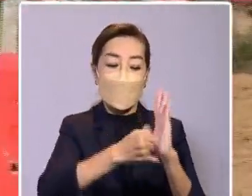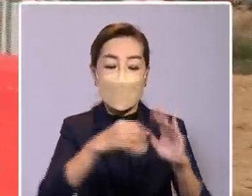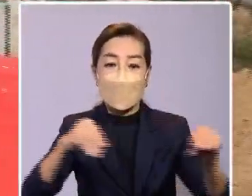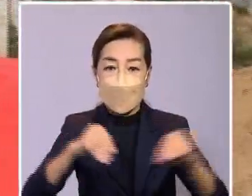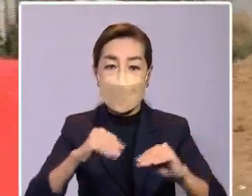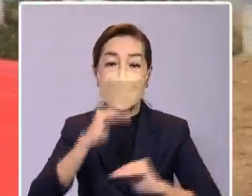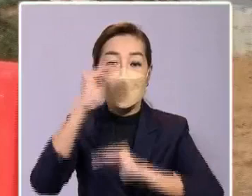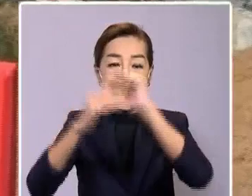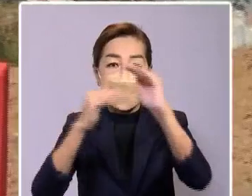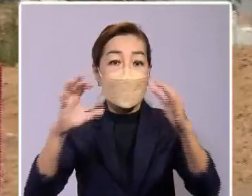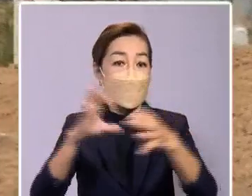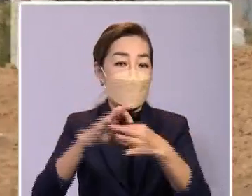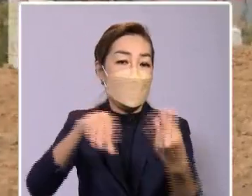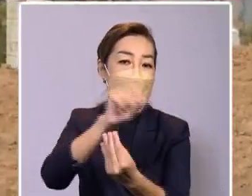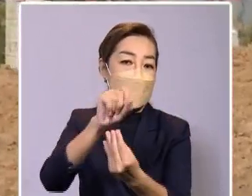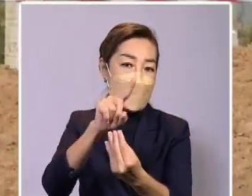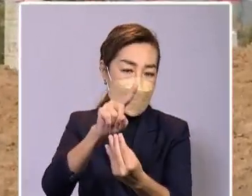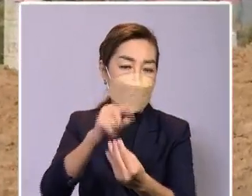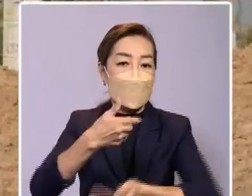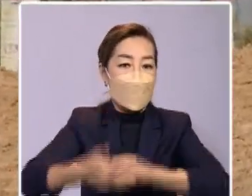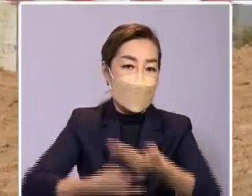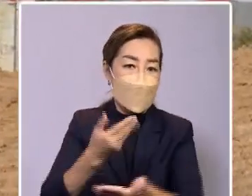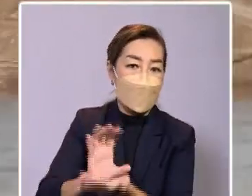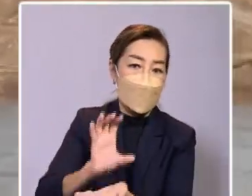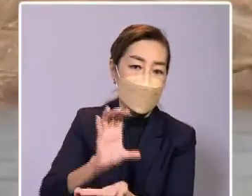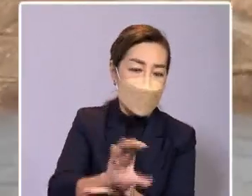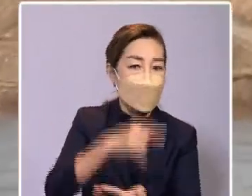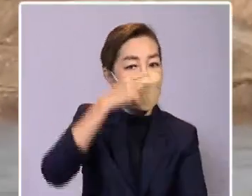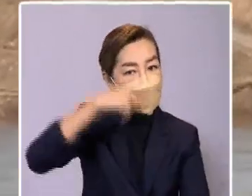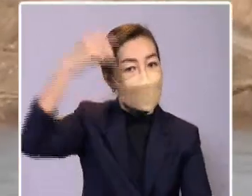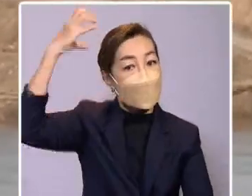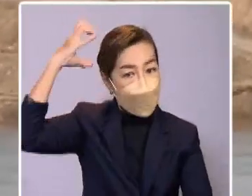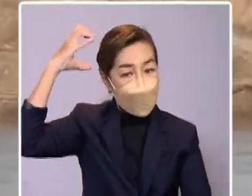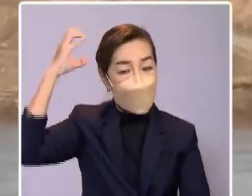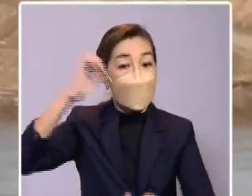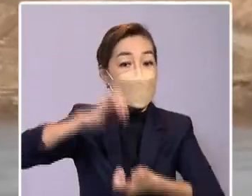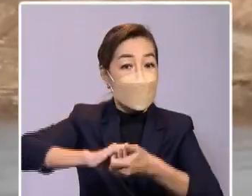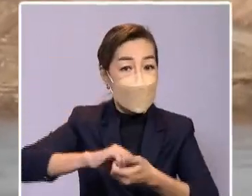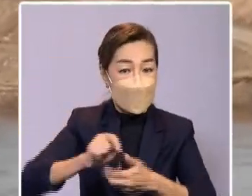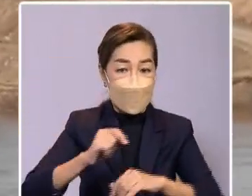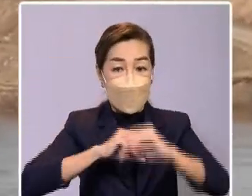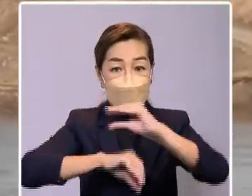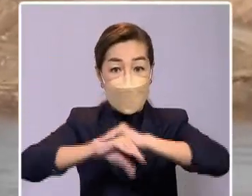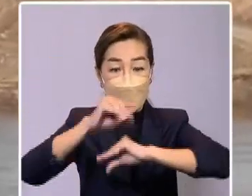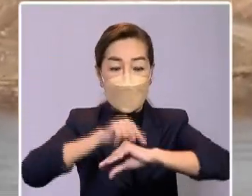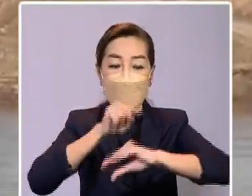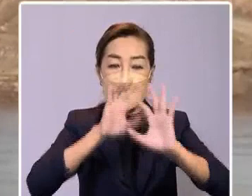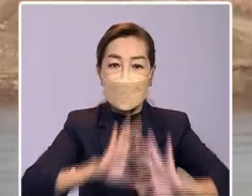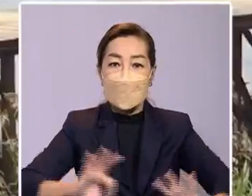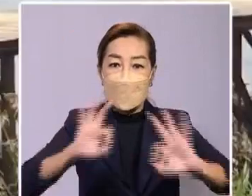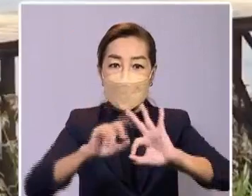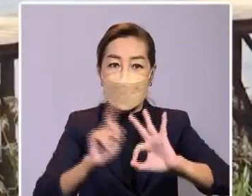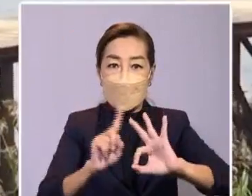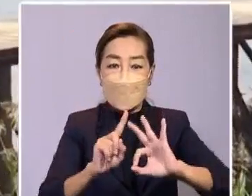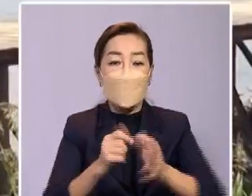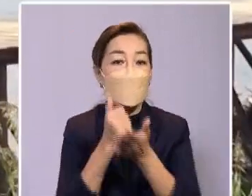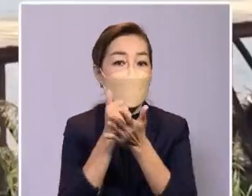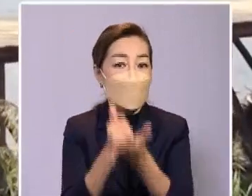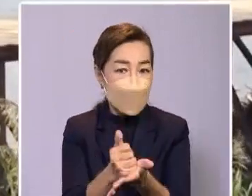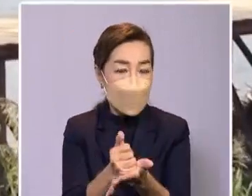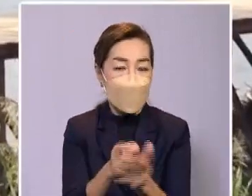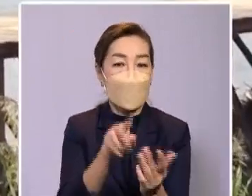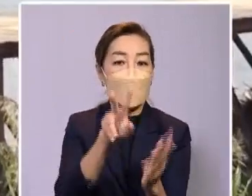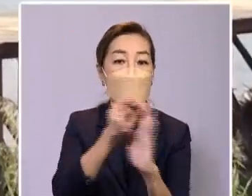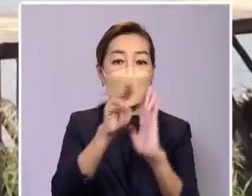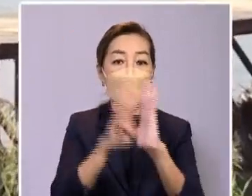ที่เกี่ยวข้องกับการพัฒนาเศรษฐกิจการค้าการลงทุนระหว่างประเทศโครงการนี้จึงมีความสัมพันธ์ที่เคลื่อนฉับช่วยขับเคลื่อนนโยบ